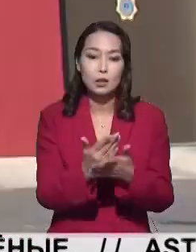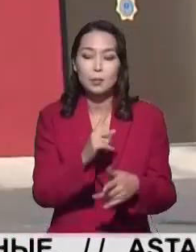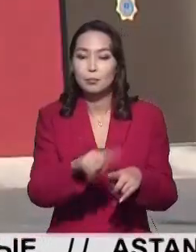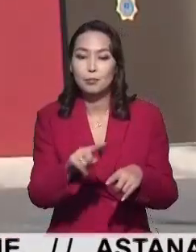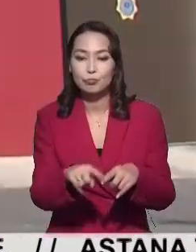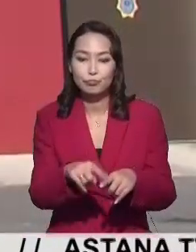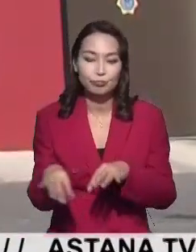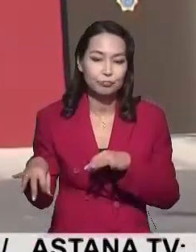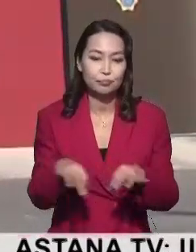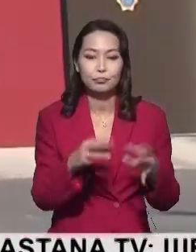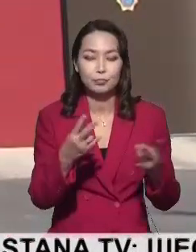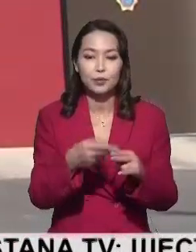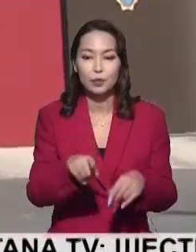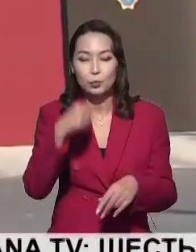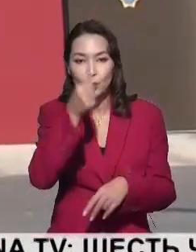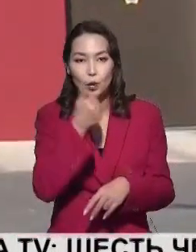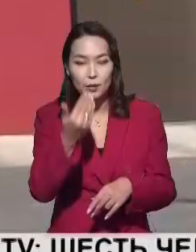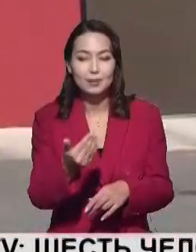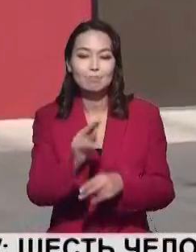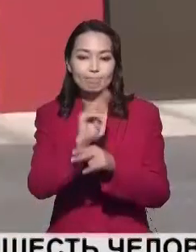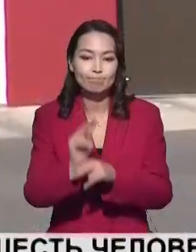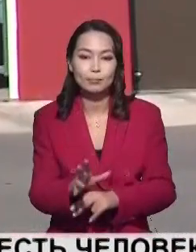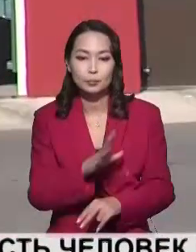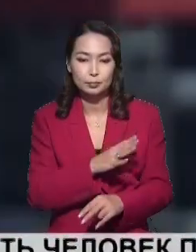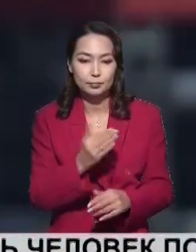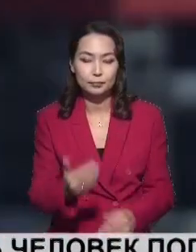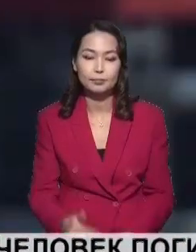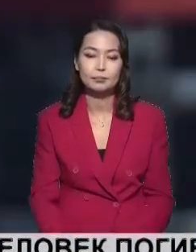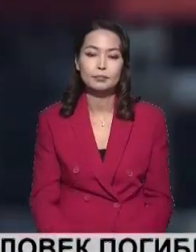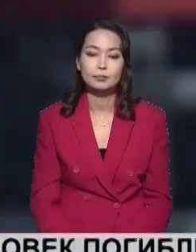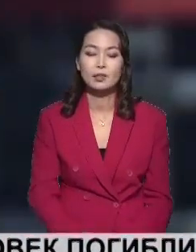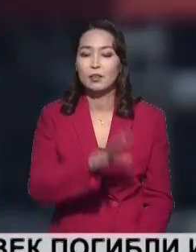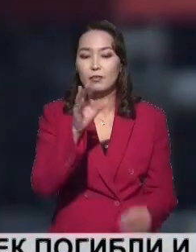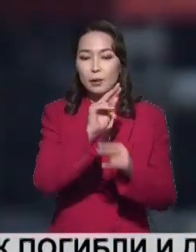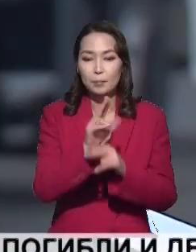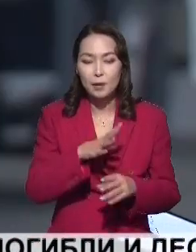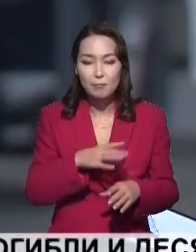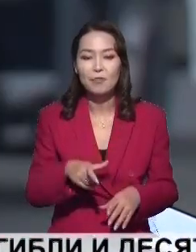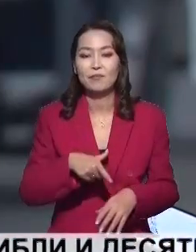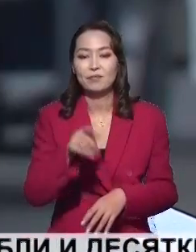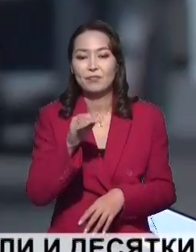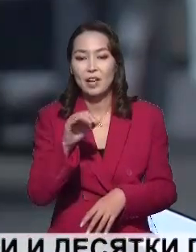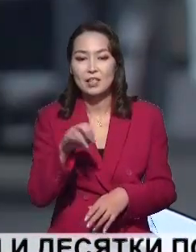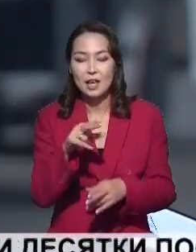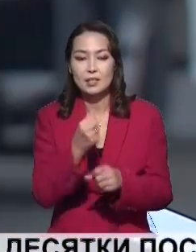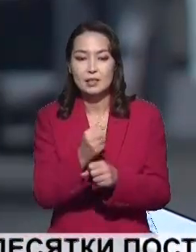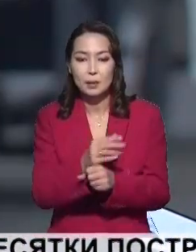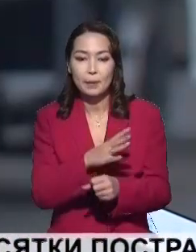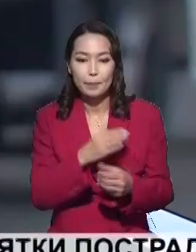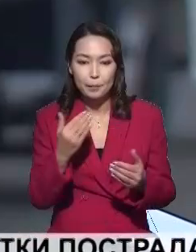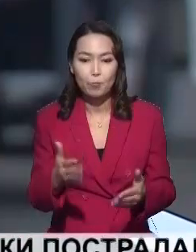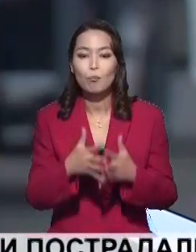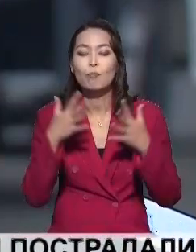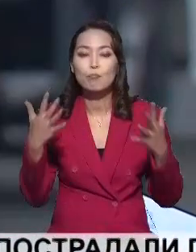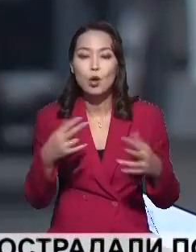молниеносно. К слову, в этом году здесь проведен капитальный ремонт. Освежили все помещения, фасад здания. Обратили очень